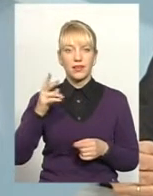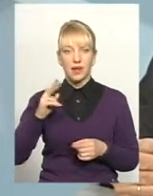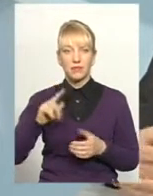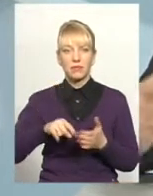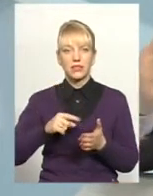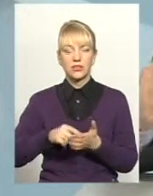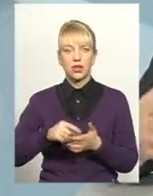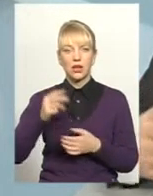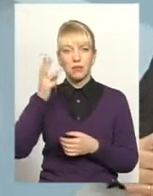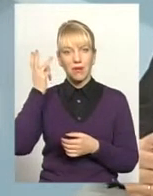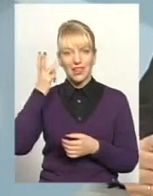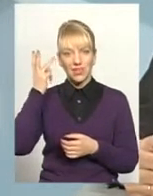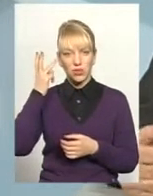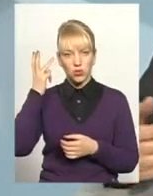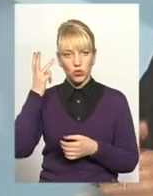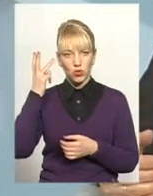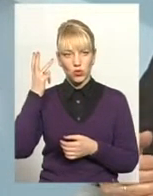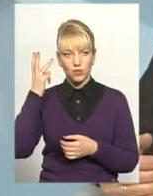Хмельницького,